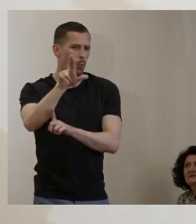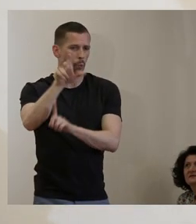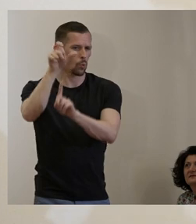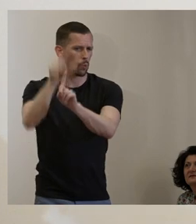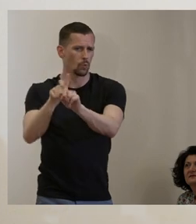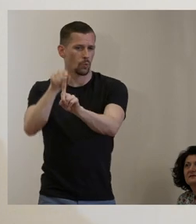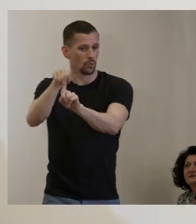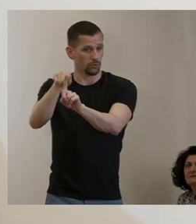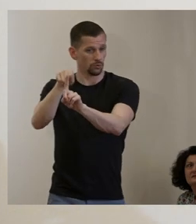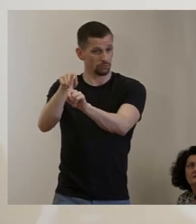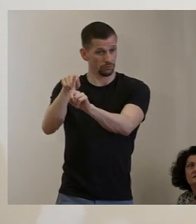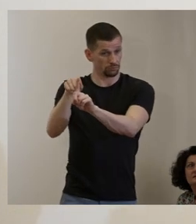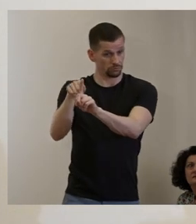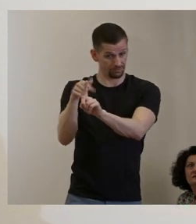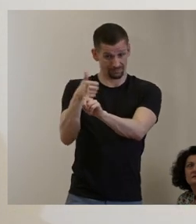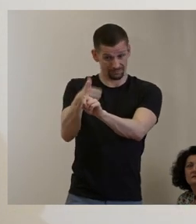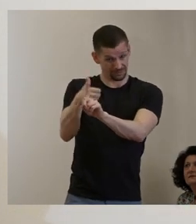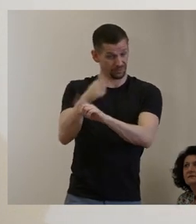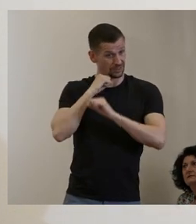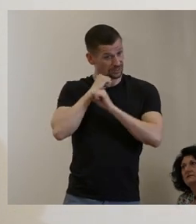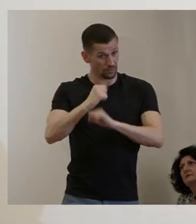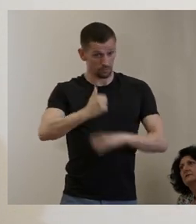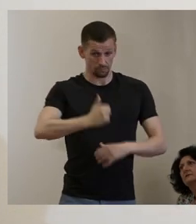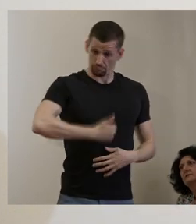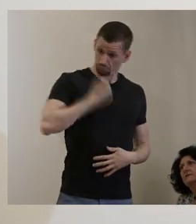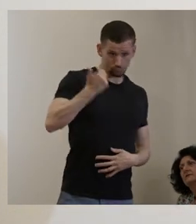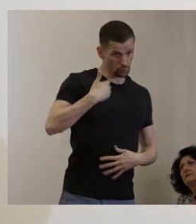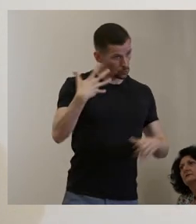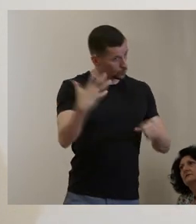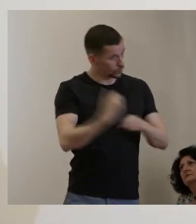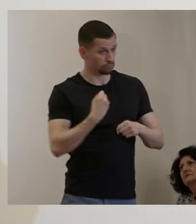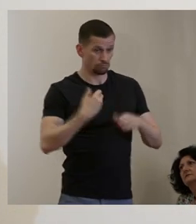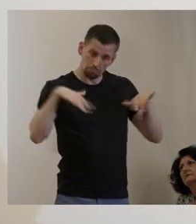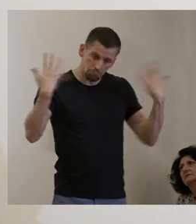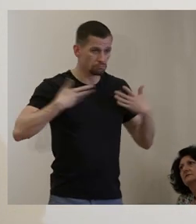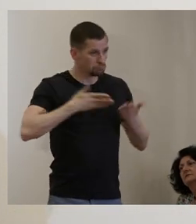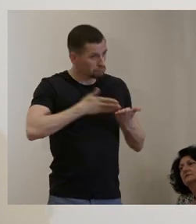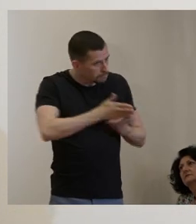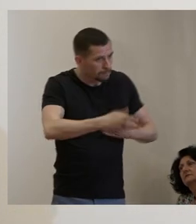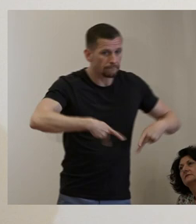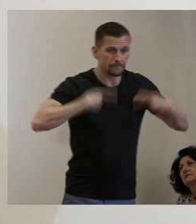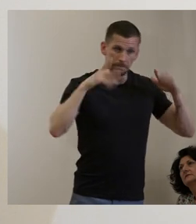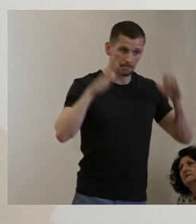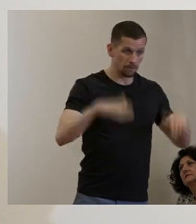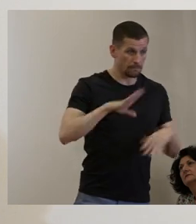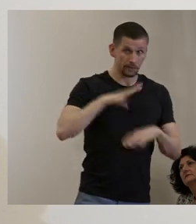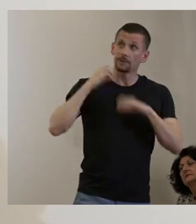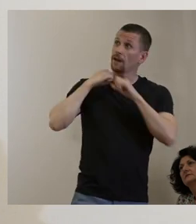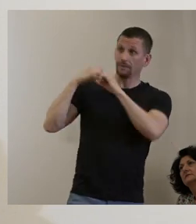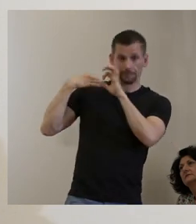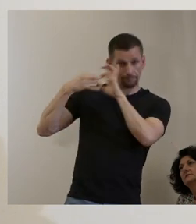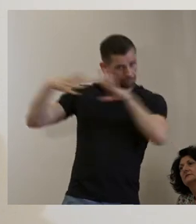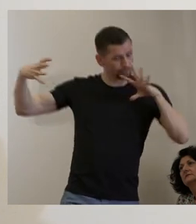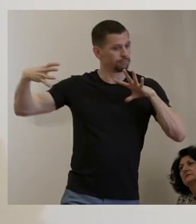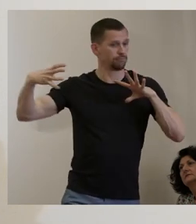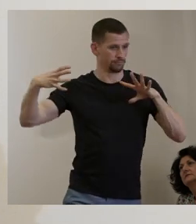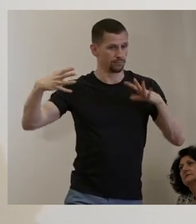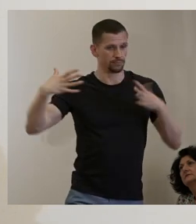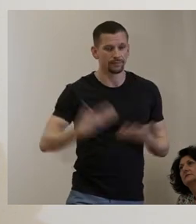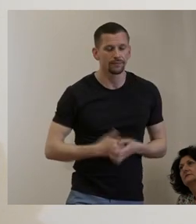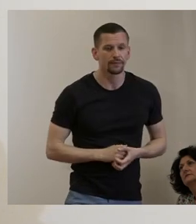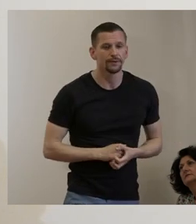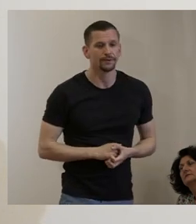sont indépendants et qui gagnent leur vie. Il montre l'affranchissement, il montre les boutiques de traite, il montre le système des